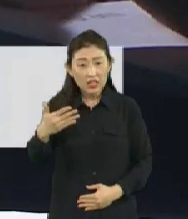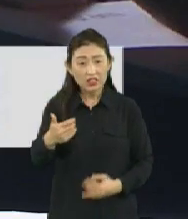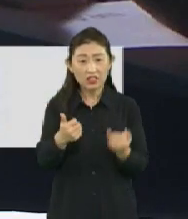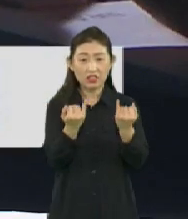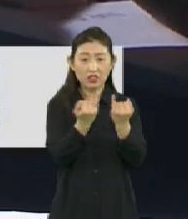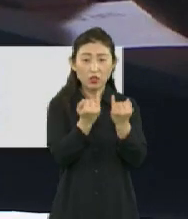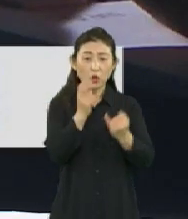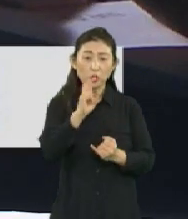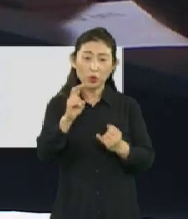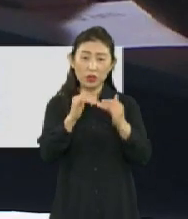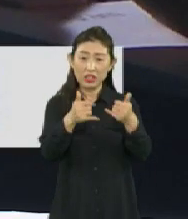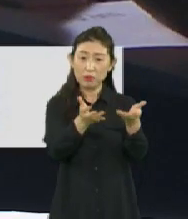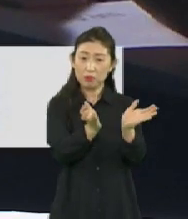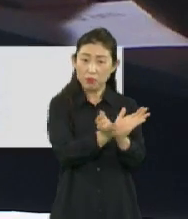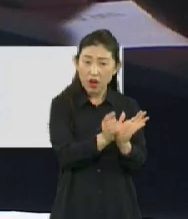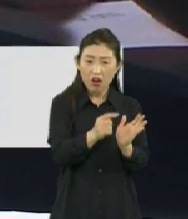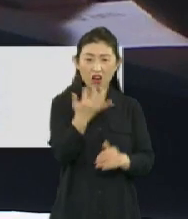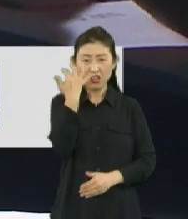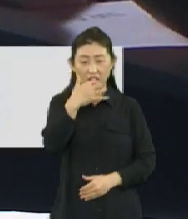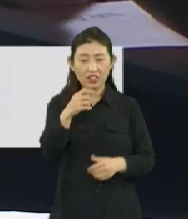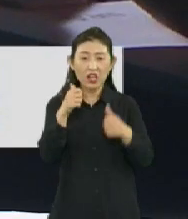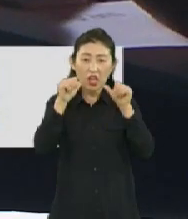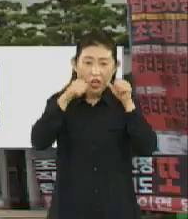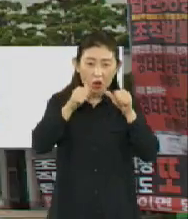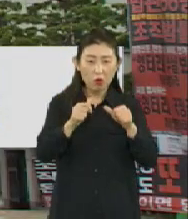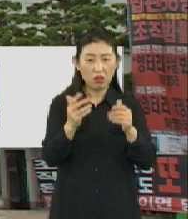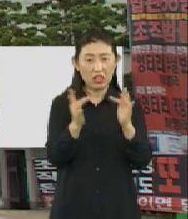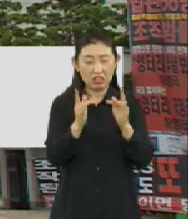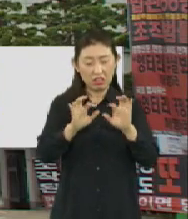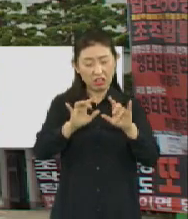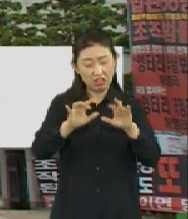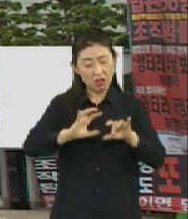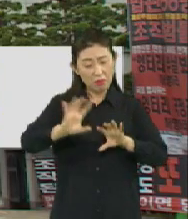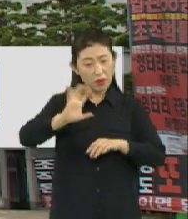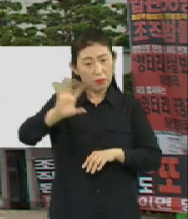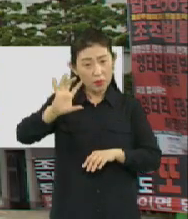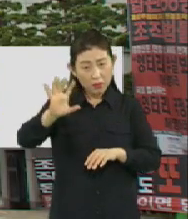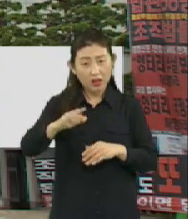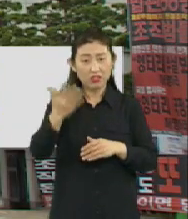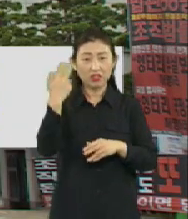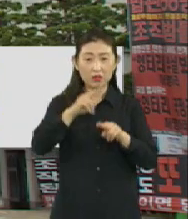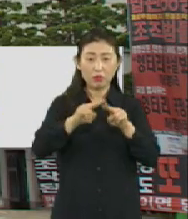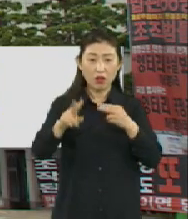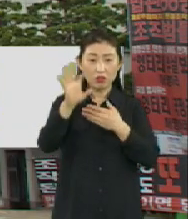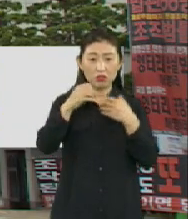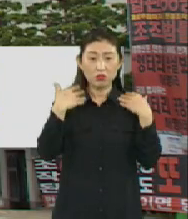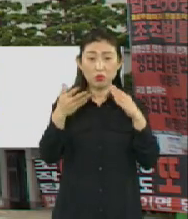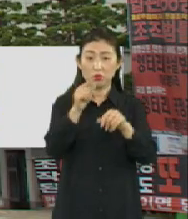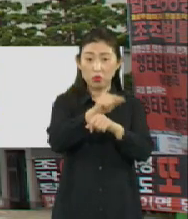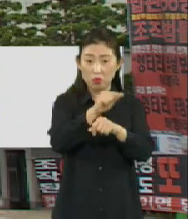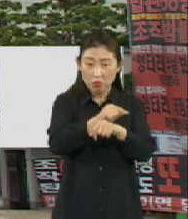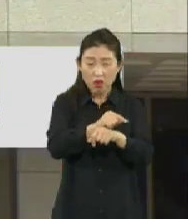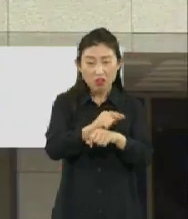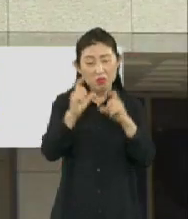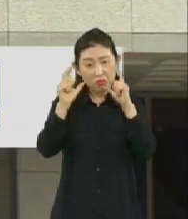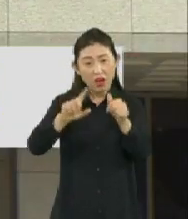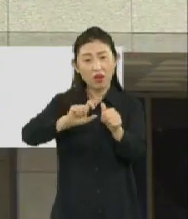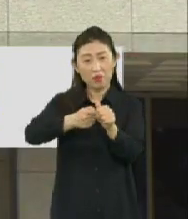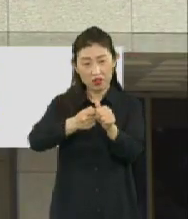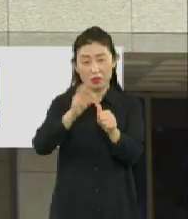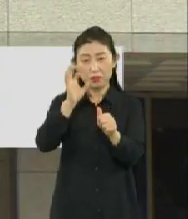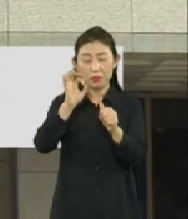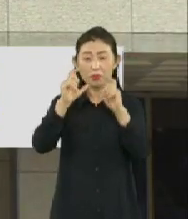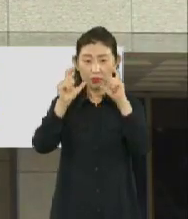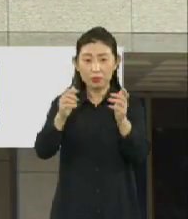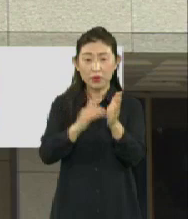미성년자인 여성 아이돌 그룹 멤버에게 성적 댓글을 반복적으로 단 전 대전 서구청 공무원이 벌금형을